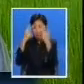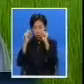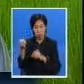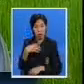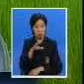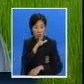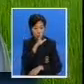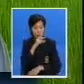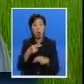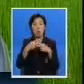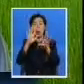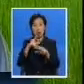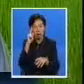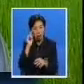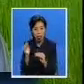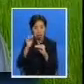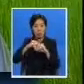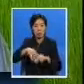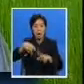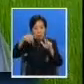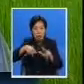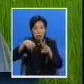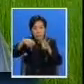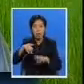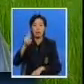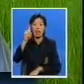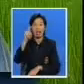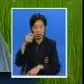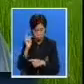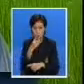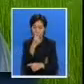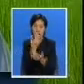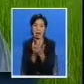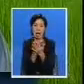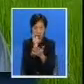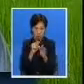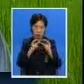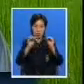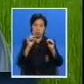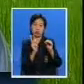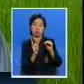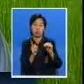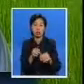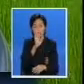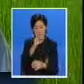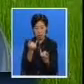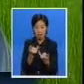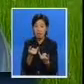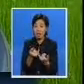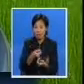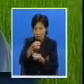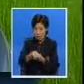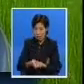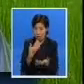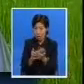เราต้องรักษาเสถียรภาพราคาข้าวด้วยเราประกันรายได้เกษตรกรแล้วเนี่ยเราต้องประกันร